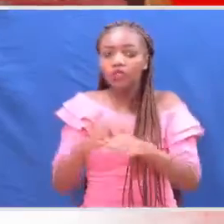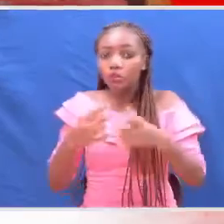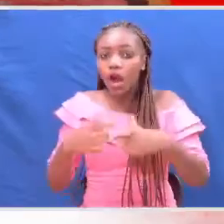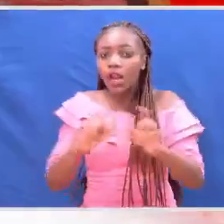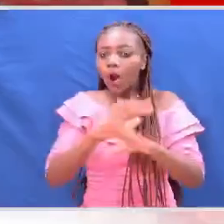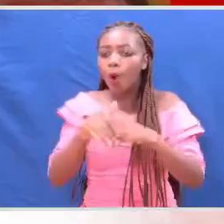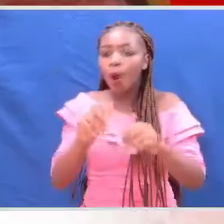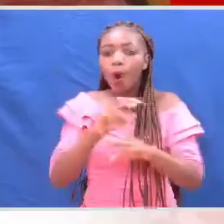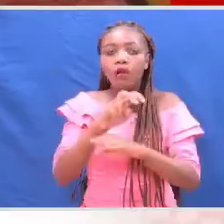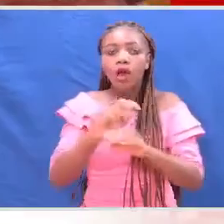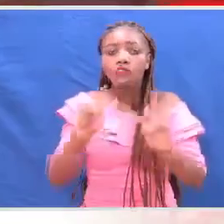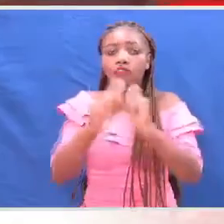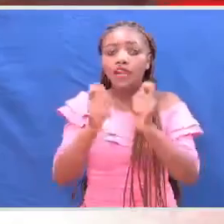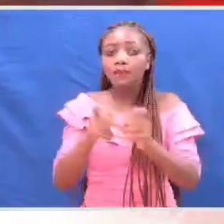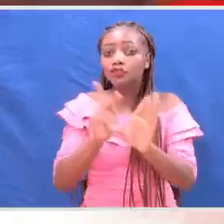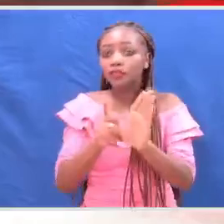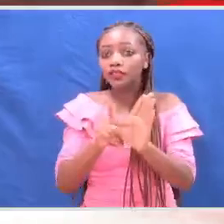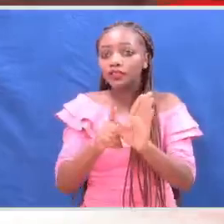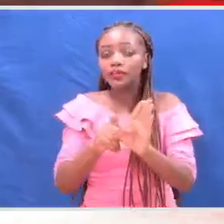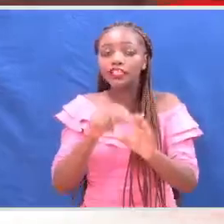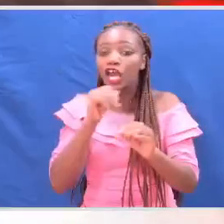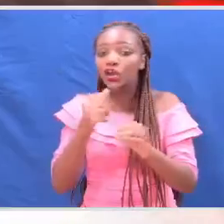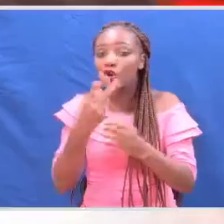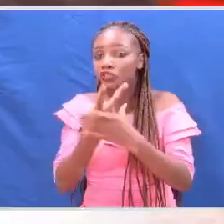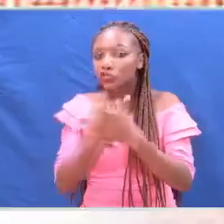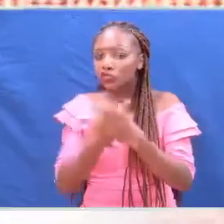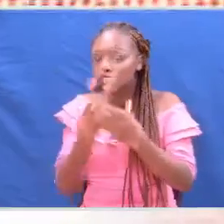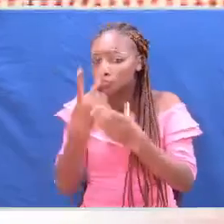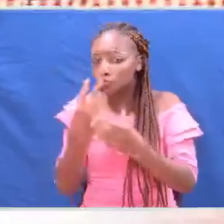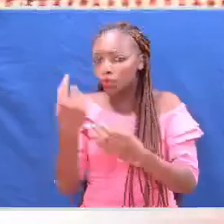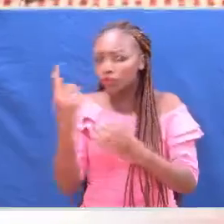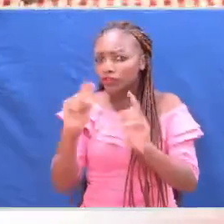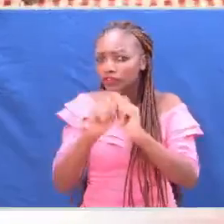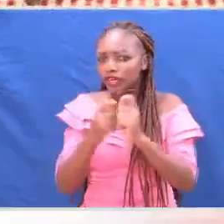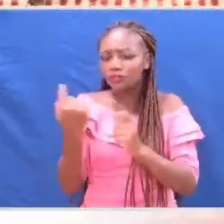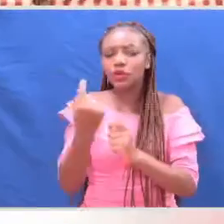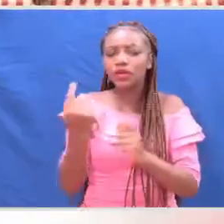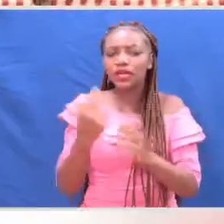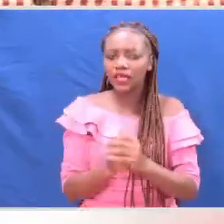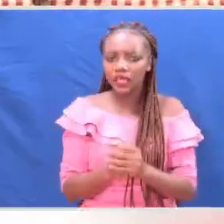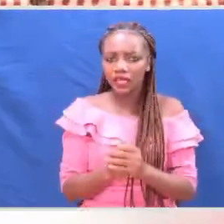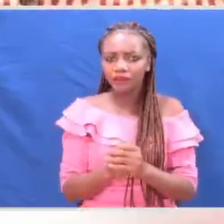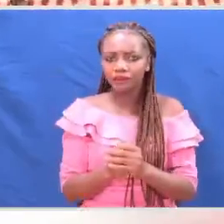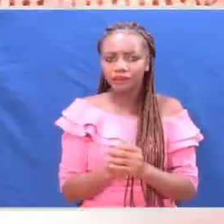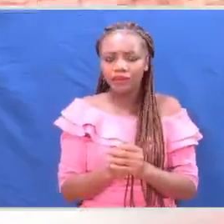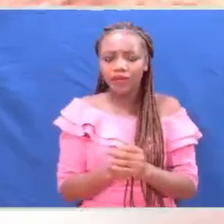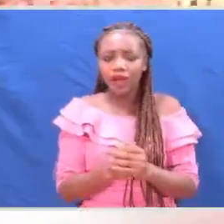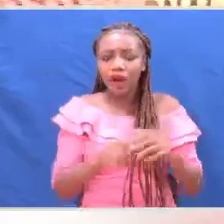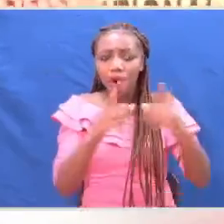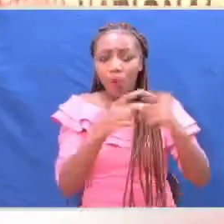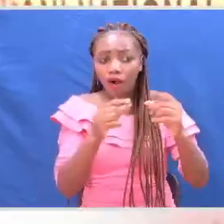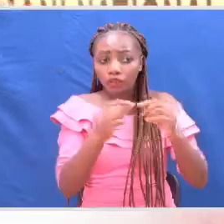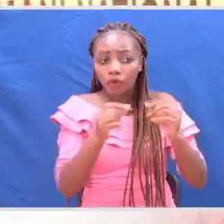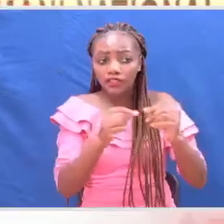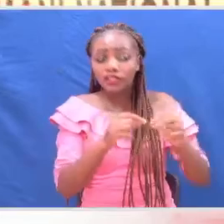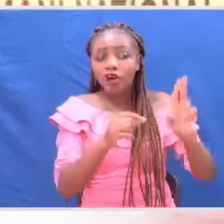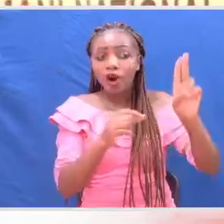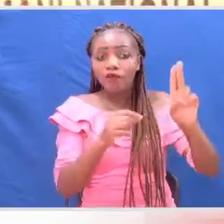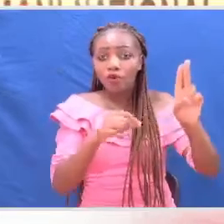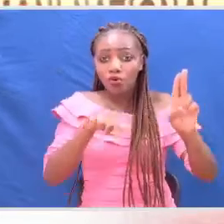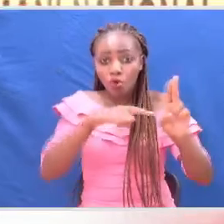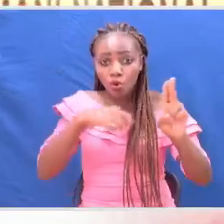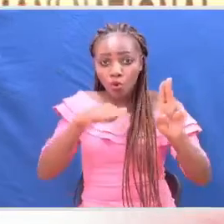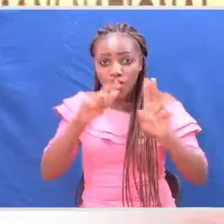yote kando na makabila mawili ambayo yamekuwa uongozini. Kutokana na hiyo matamshi, sisi viongozi wa mkoa